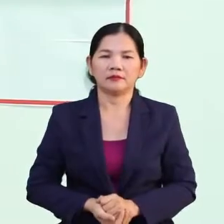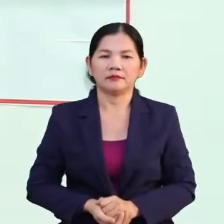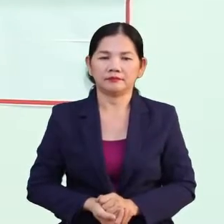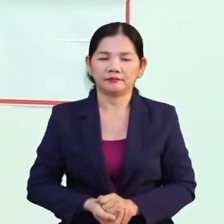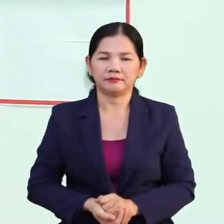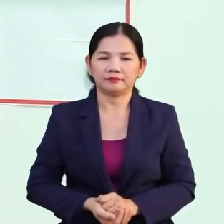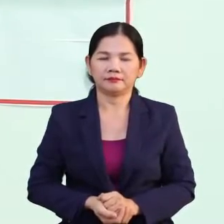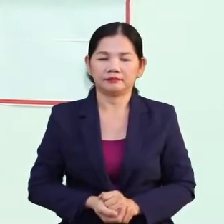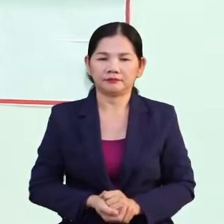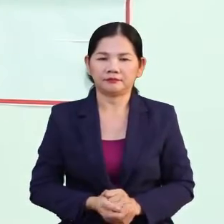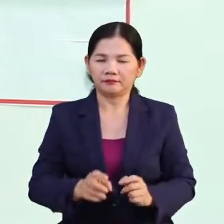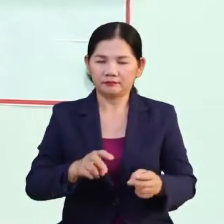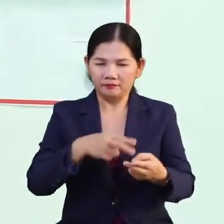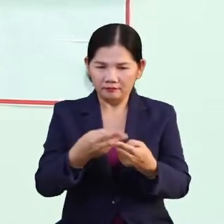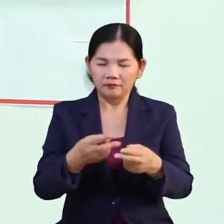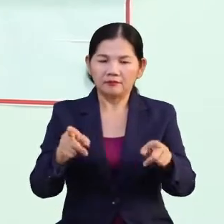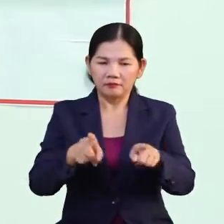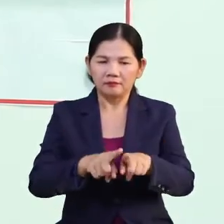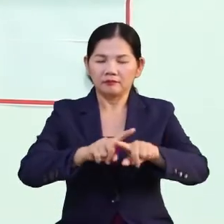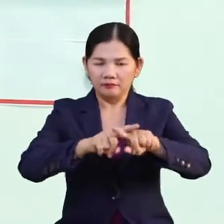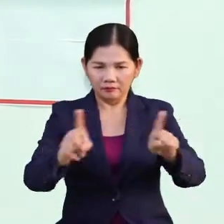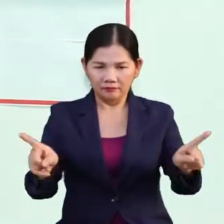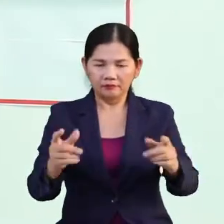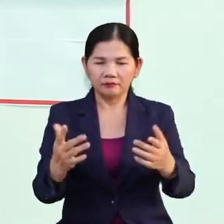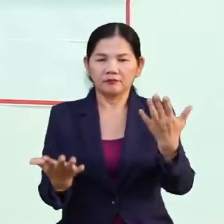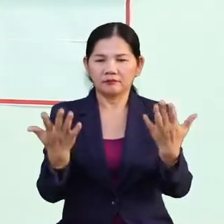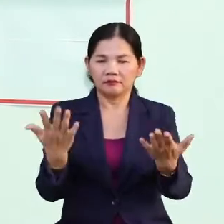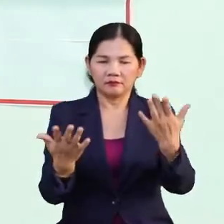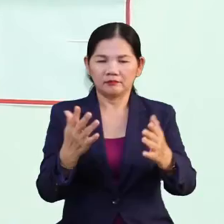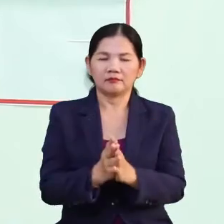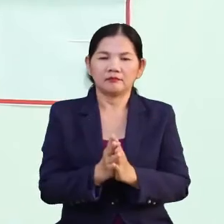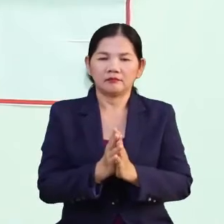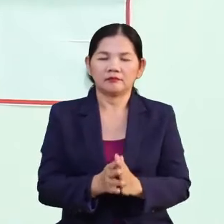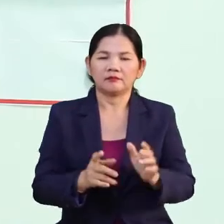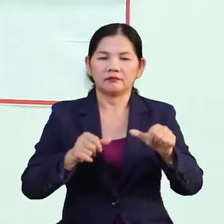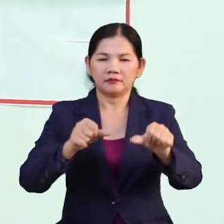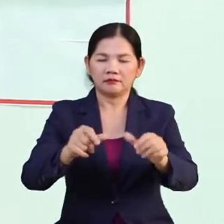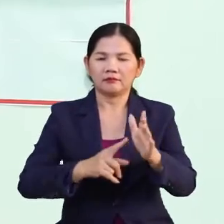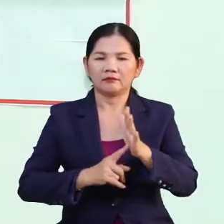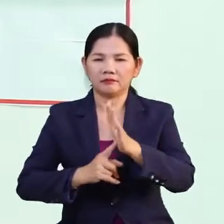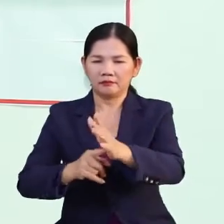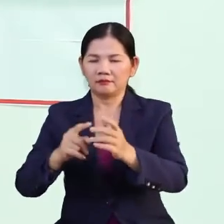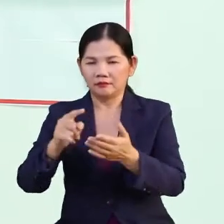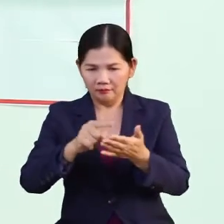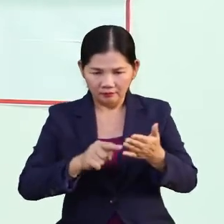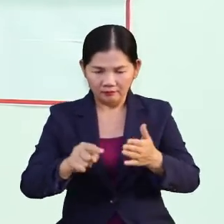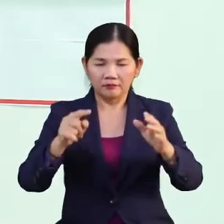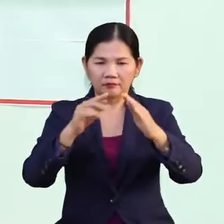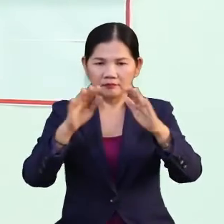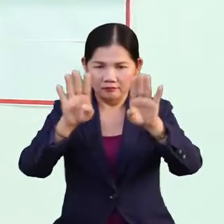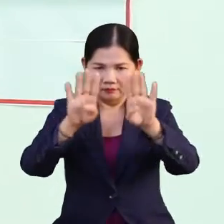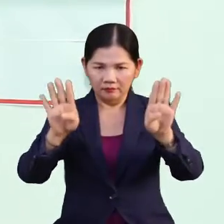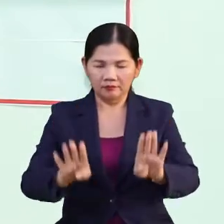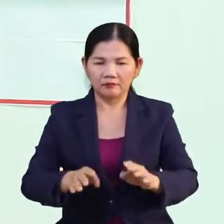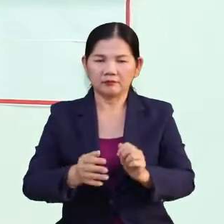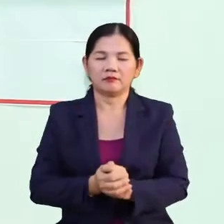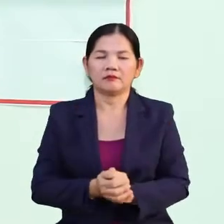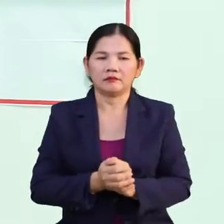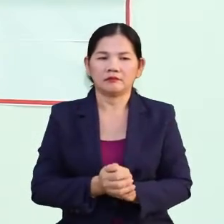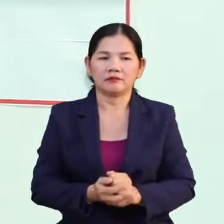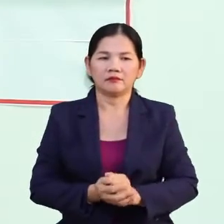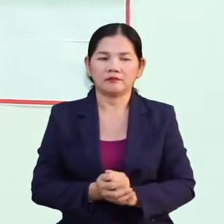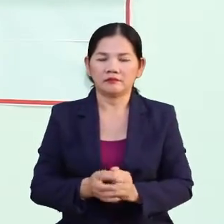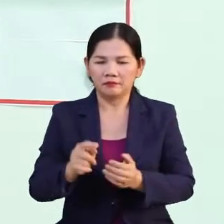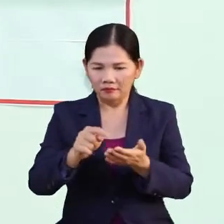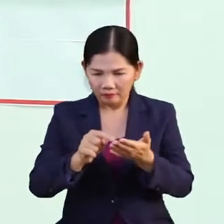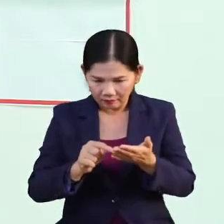ចាកូនខ្លះក៏ឆ្លើយដូចកូនខ្លះក៏ឆ្លើយប្រហាក់ប្រហែលនឹងអ្វីដែលអ្នកគ្រូចាកំណែនៅលើក្តារខៀននេះកូនណាចាឥឡូវកុំកុសស